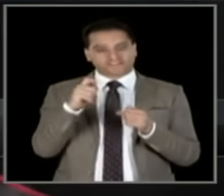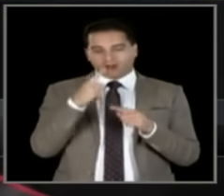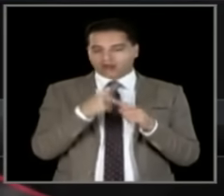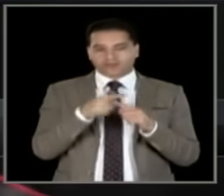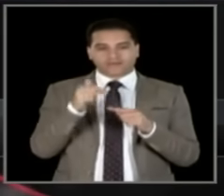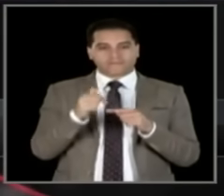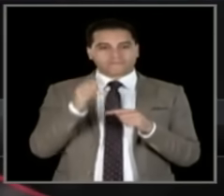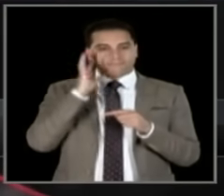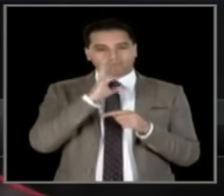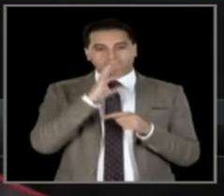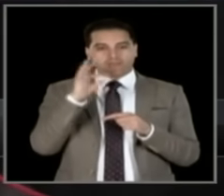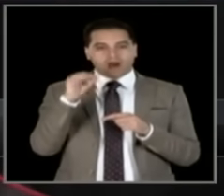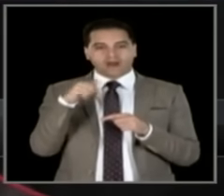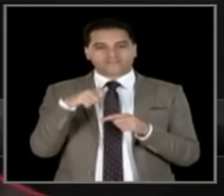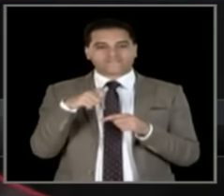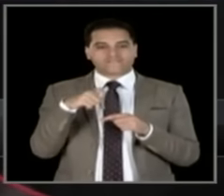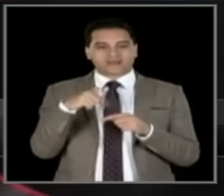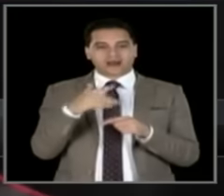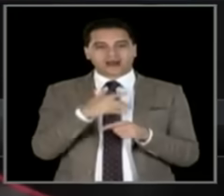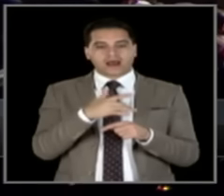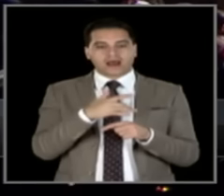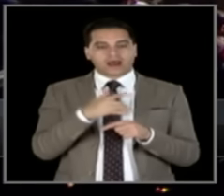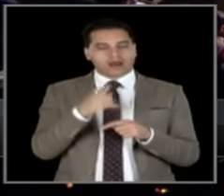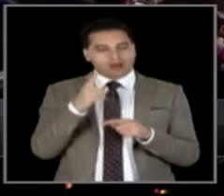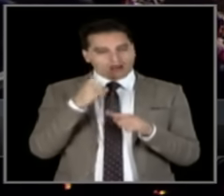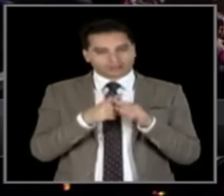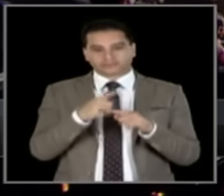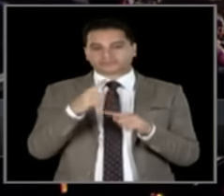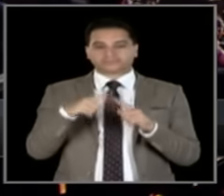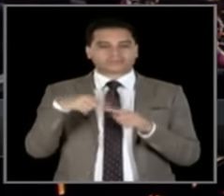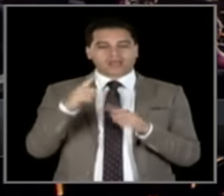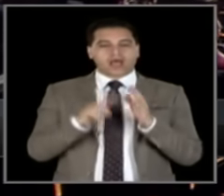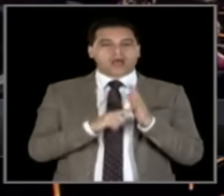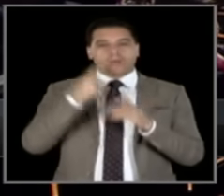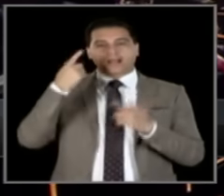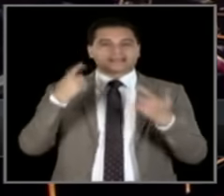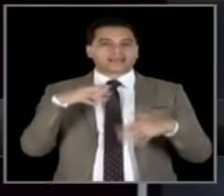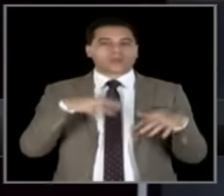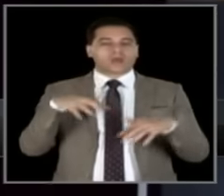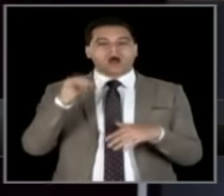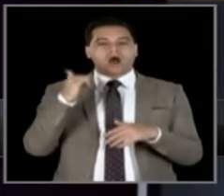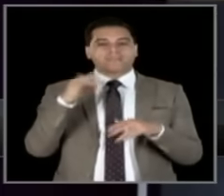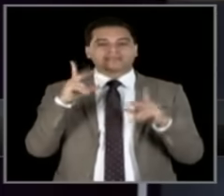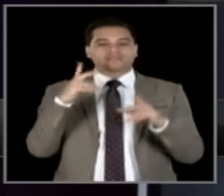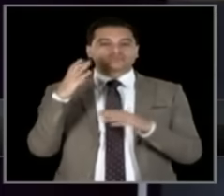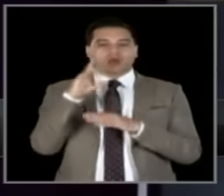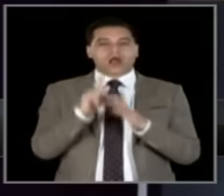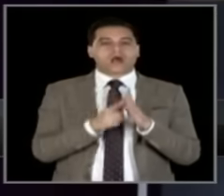هو البروتين الاكثر وفره في جسم الانسان؟ البومين. غلط. ما هي اول دوله عربيه بدا بها الارسال التلفزيوني